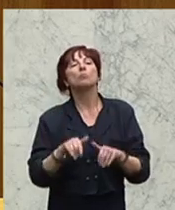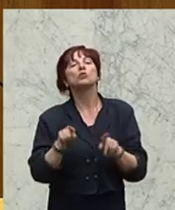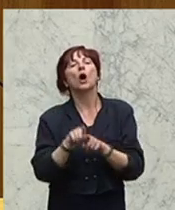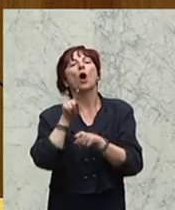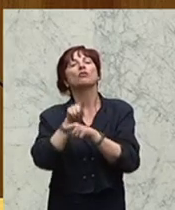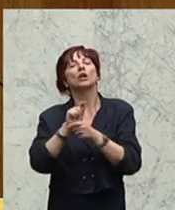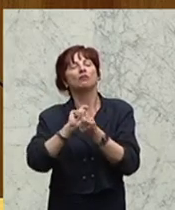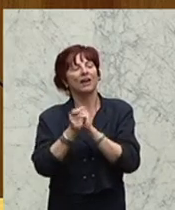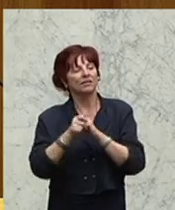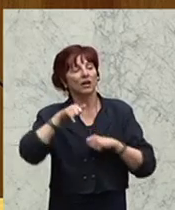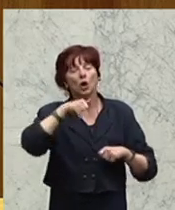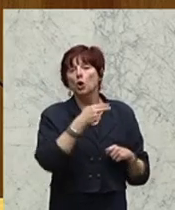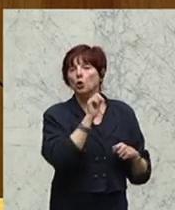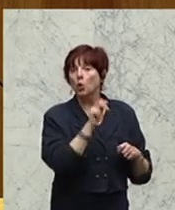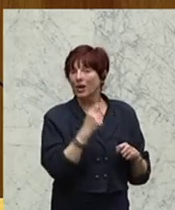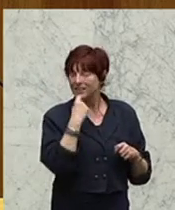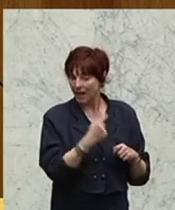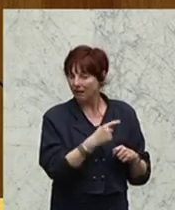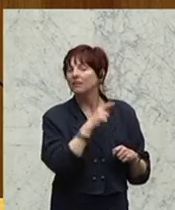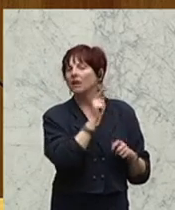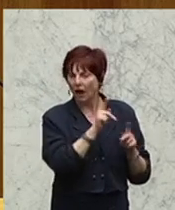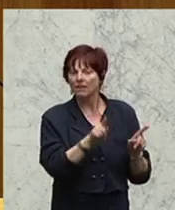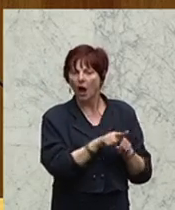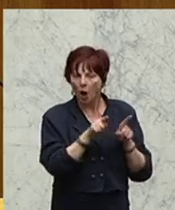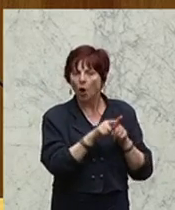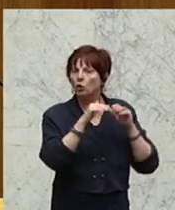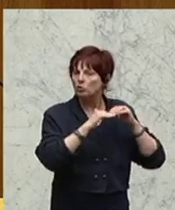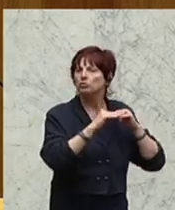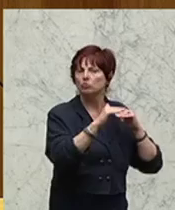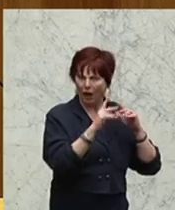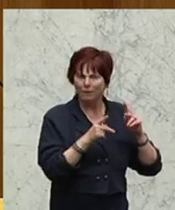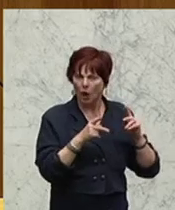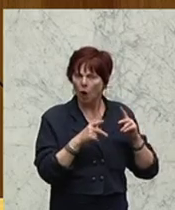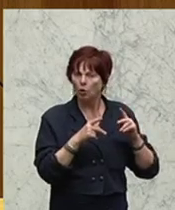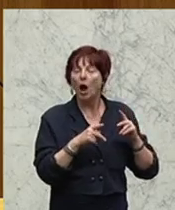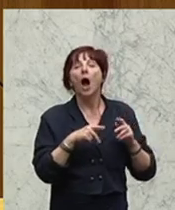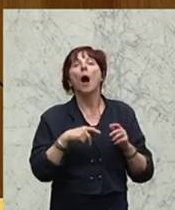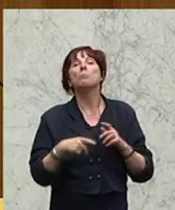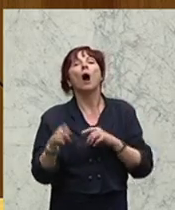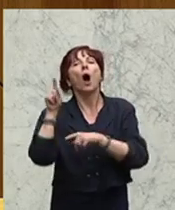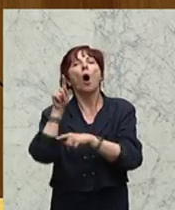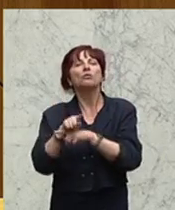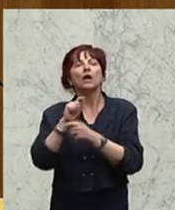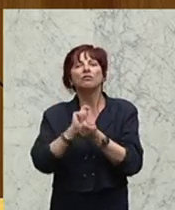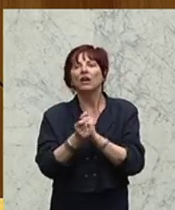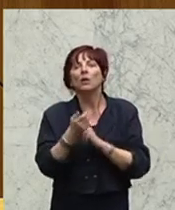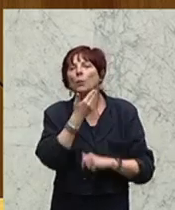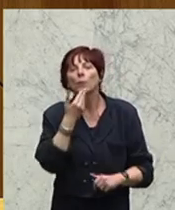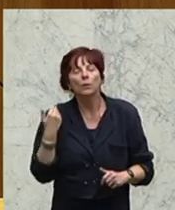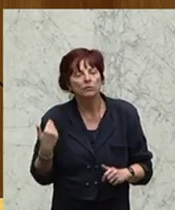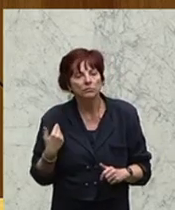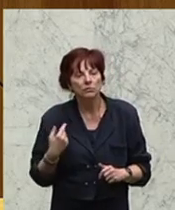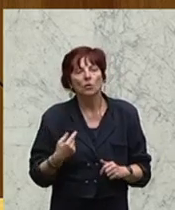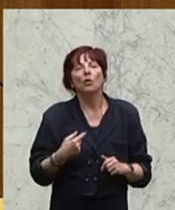Juncker sagt, man kann auch ins Wasser ausfahren, aber nein, sie haben das Mandat nicht abgeändert. Und das fordern wir natürlich. Und sie wissen auch, dass die